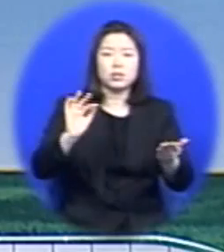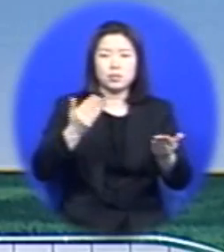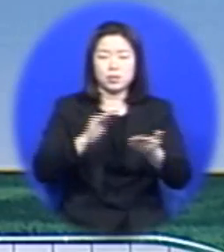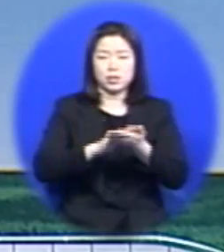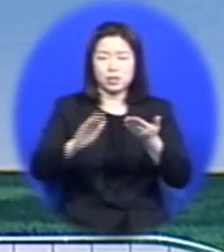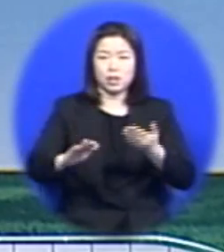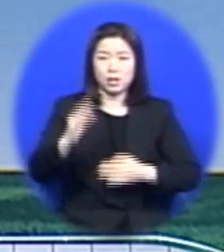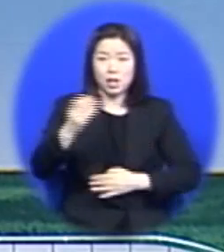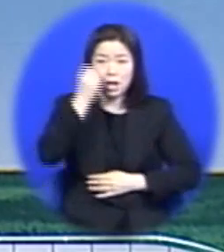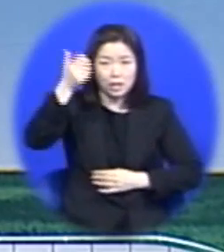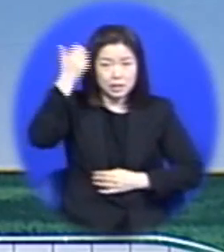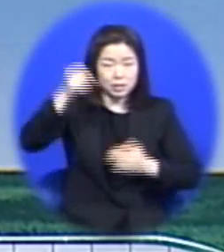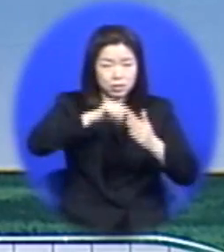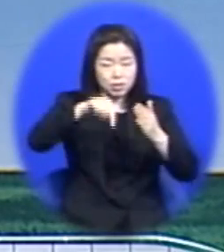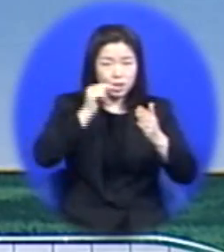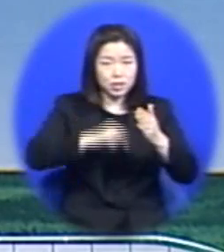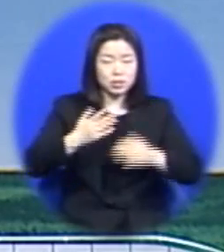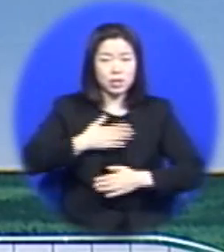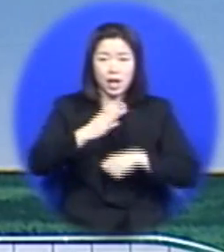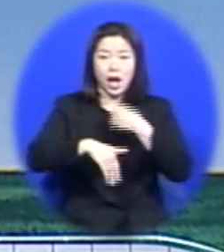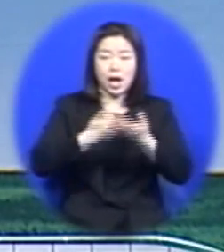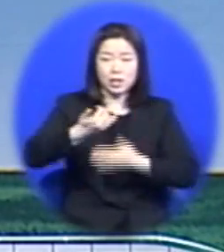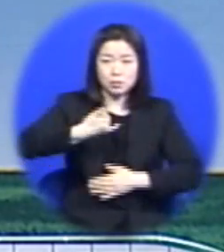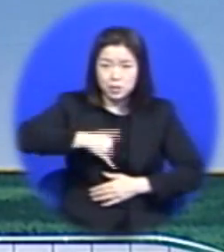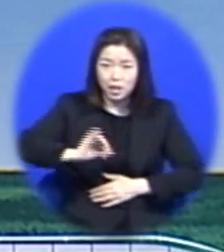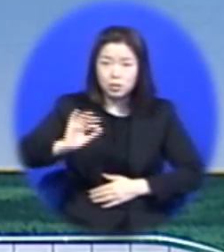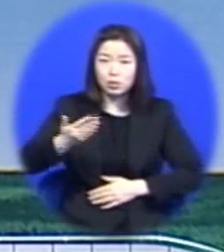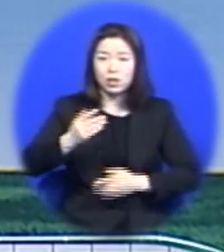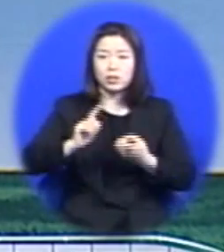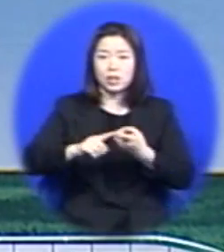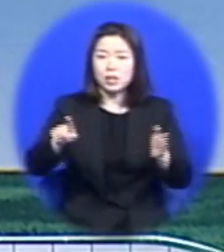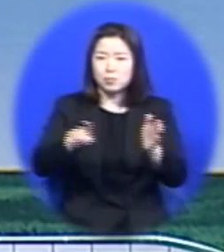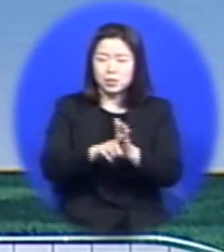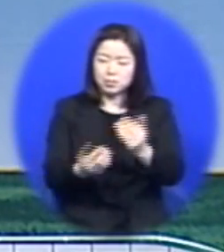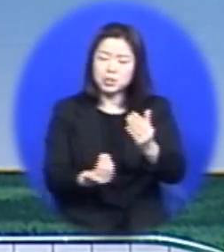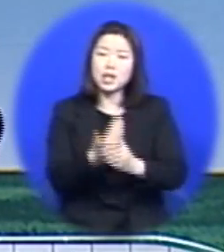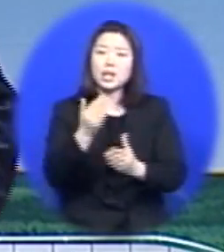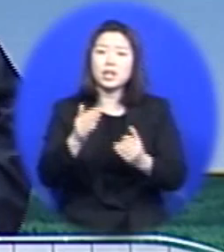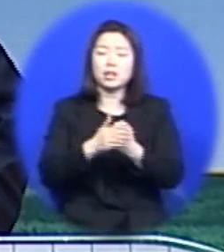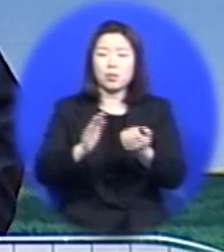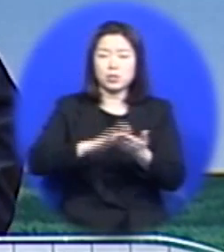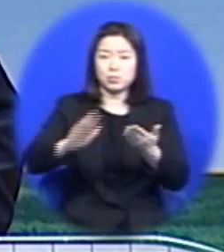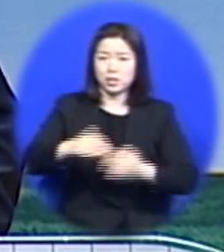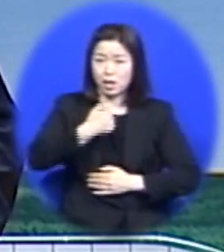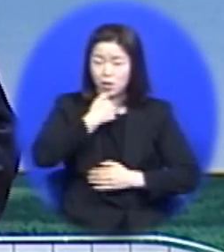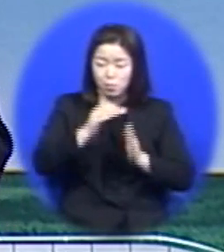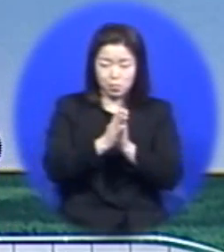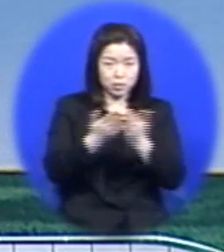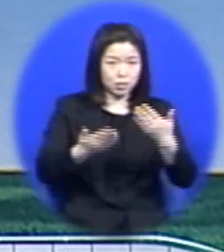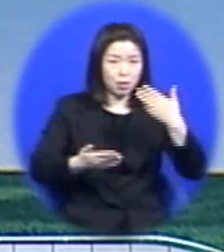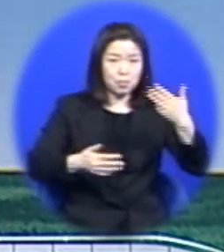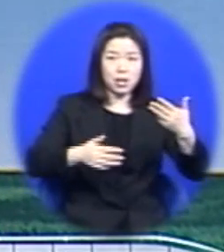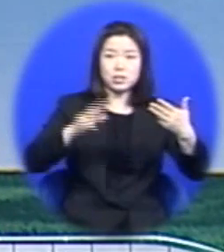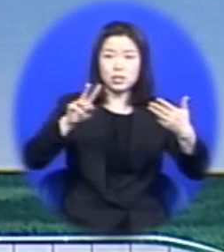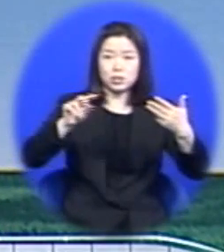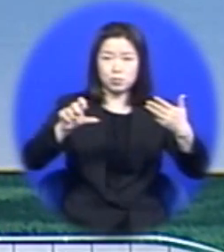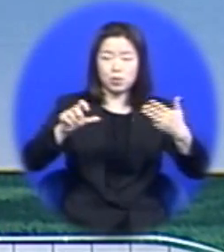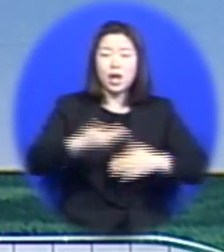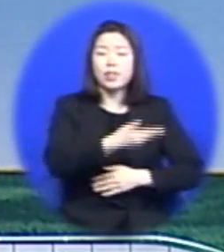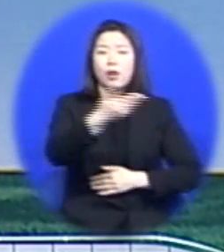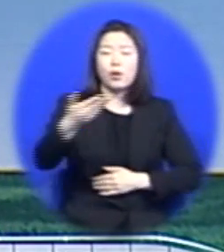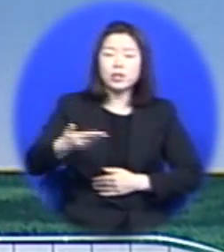성령 안에서 내가 하나님의 자녀가 되었다는 믿음이 생기기 때문입니다. 로마서 8장 15절에 너희는